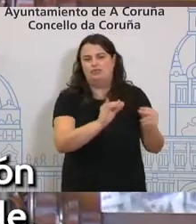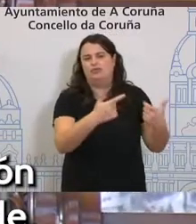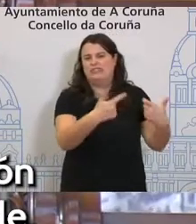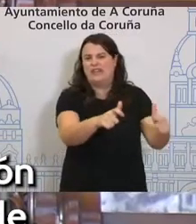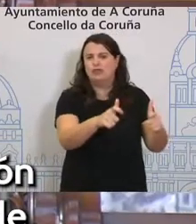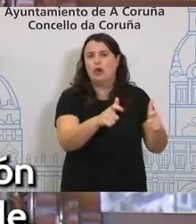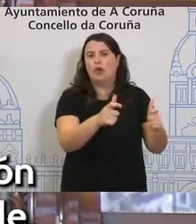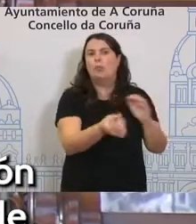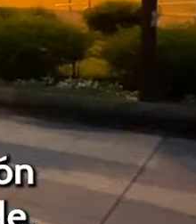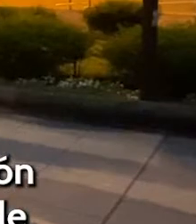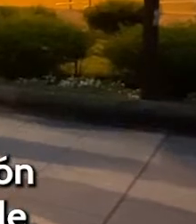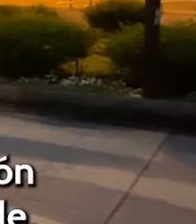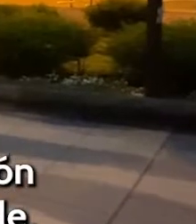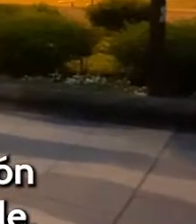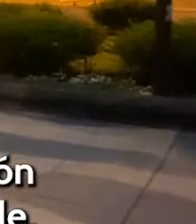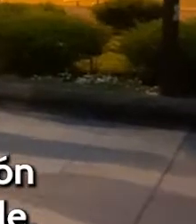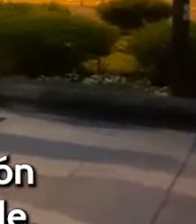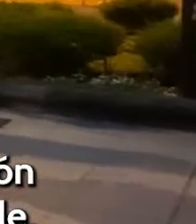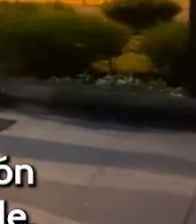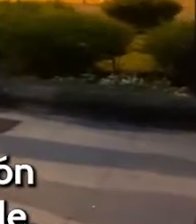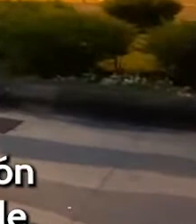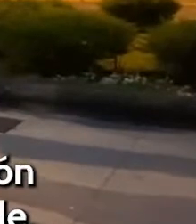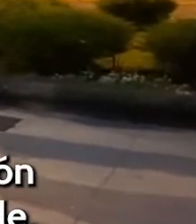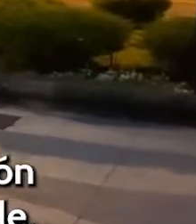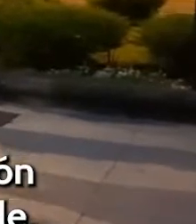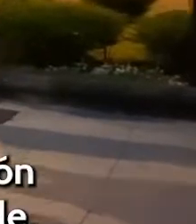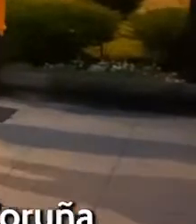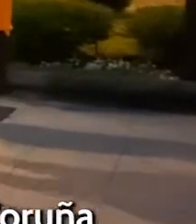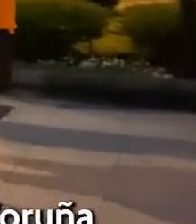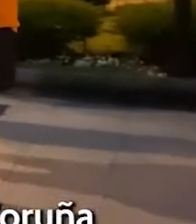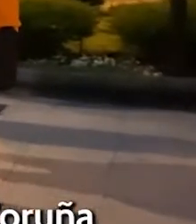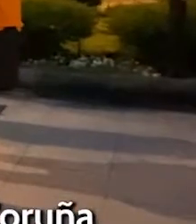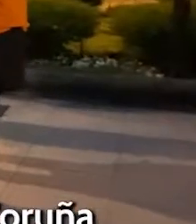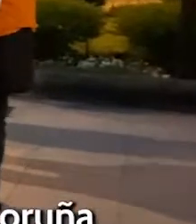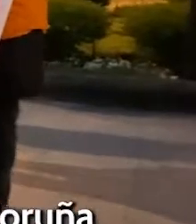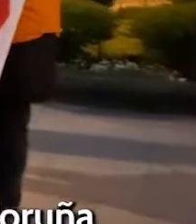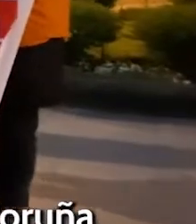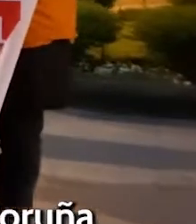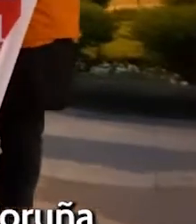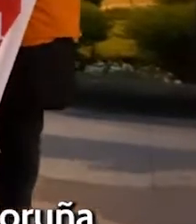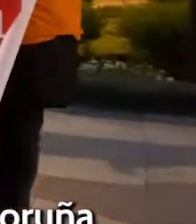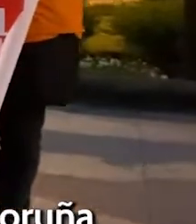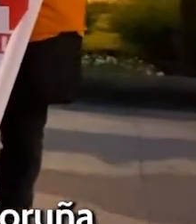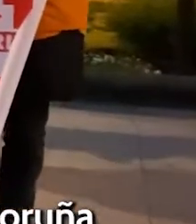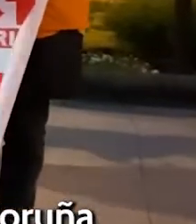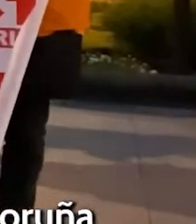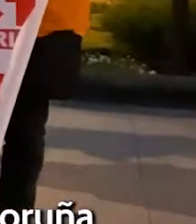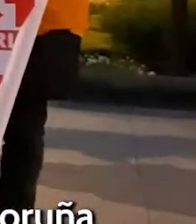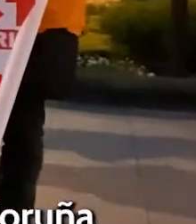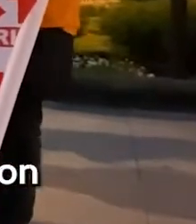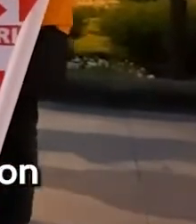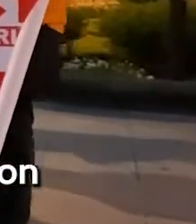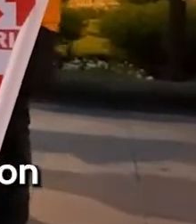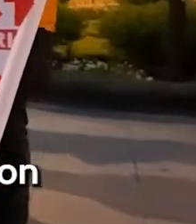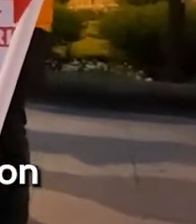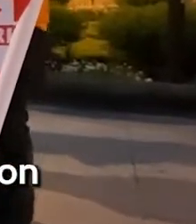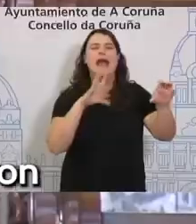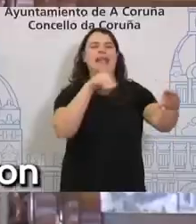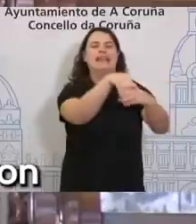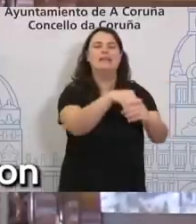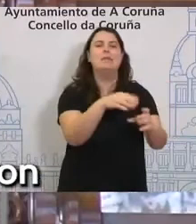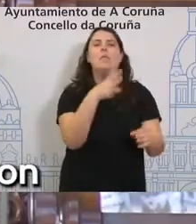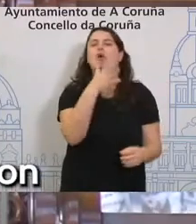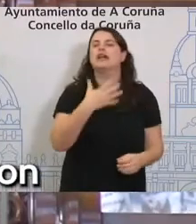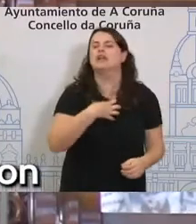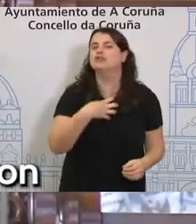producción de alumínio cando isto resulta máis rendible. Ninguén acaba de decirles por que non se pode intervir a planta da Coruña. Isto non é